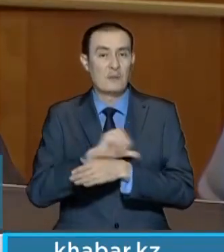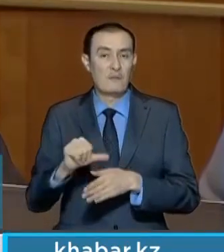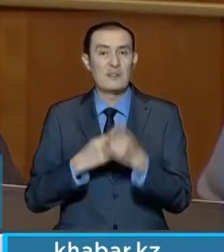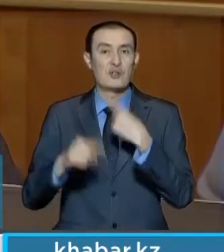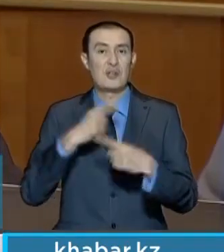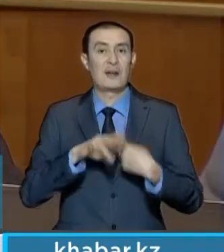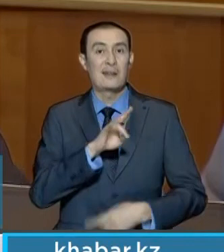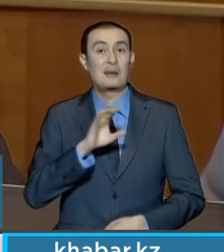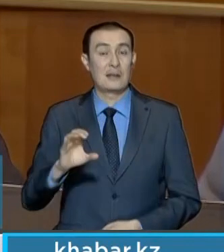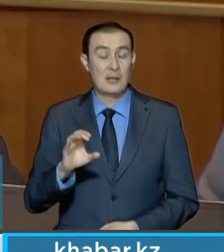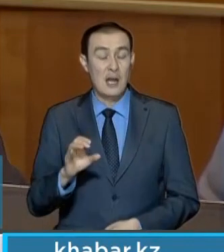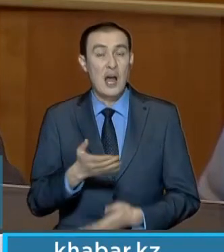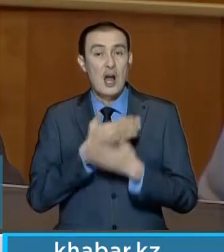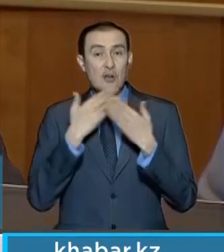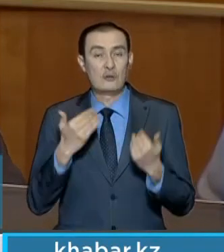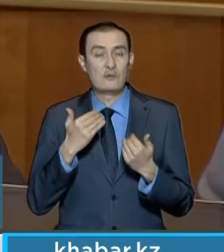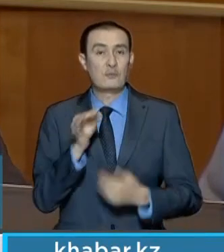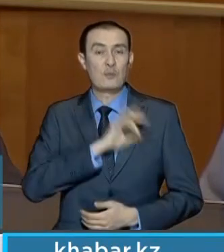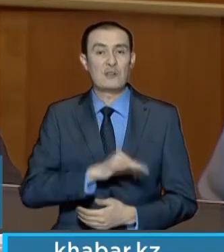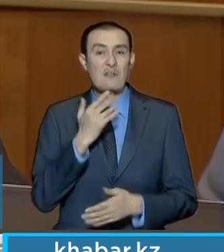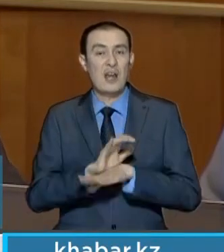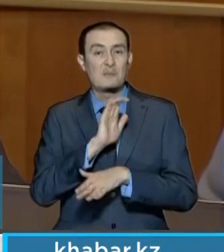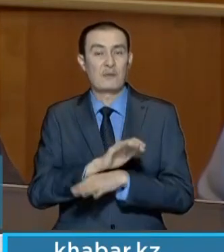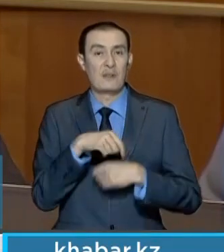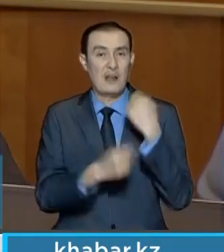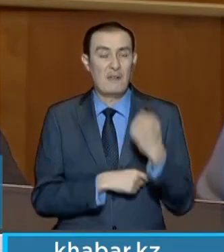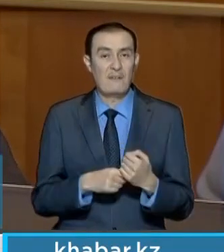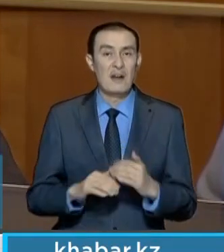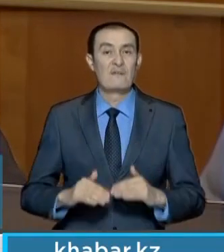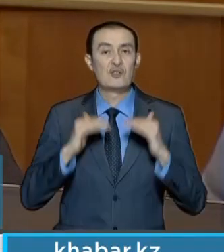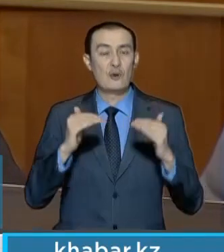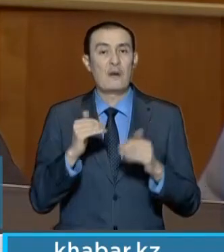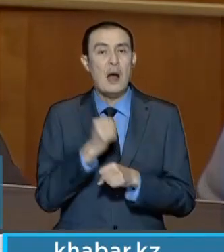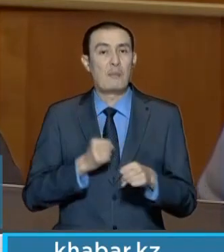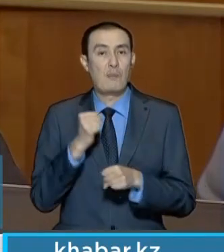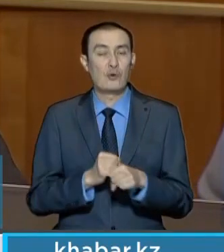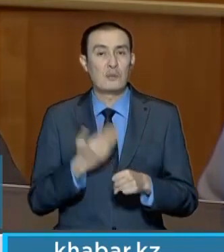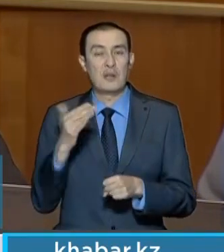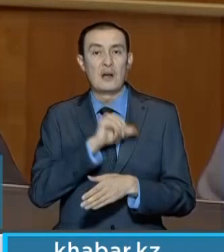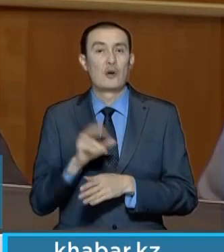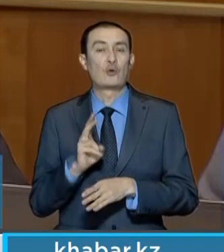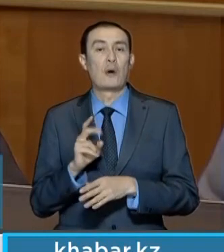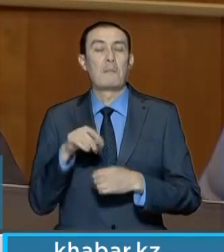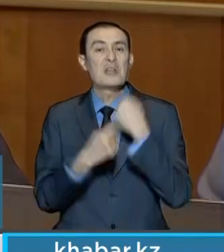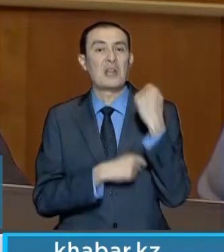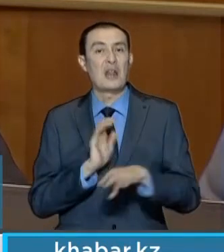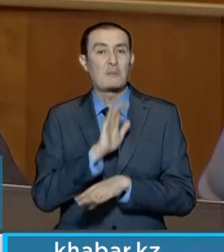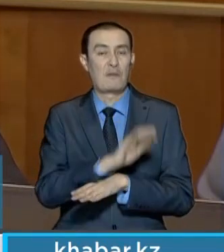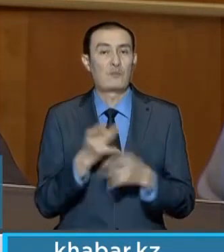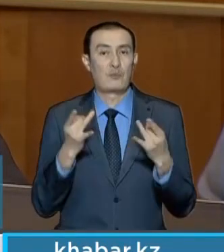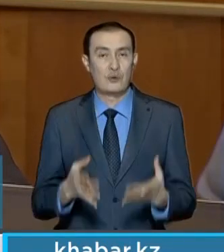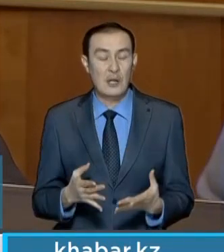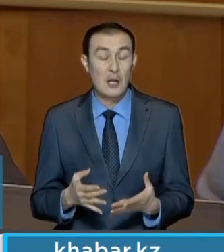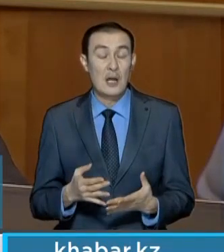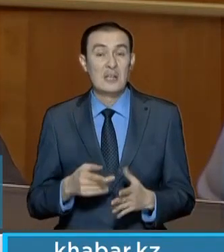возмещение НДС. Отсутствует преимущество экспортеров товаров высокого передела перед экспортерами сырья. С 17